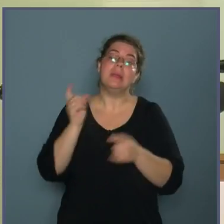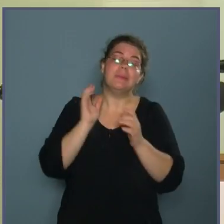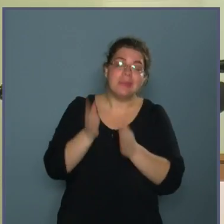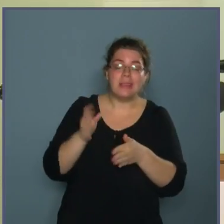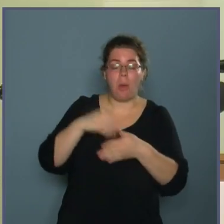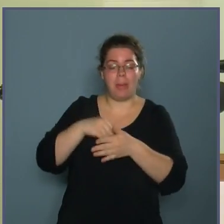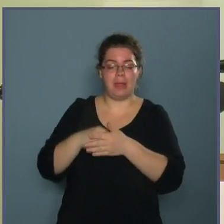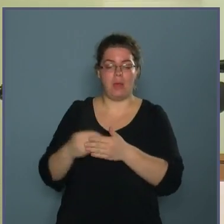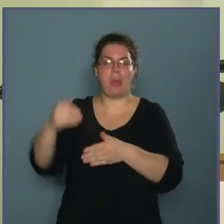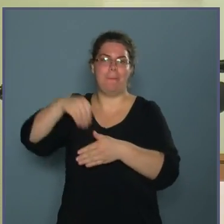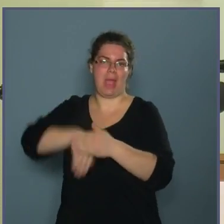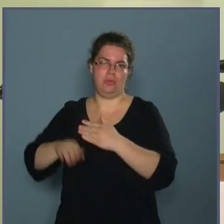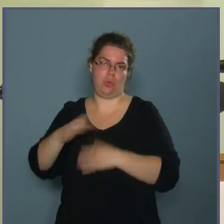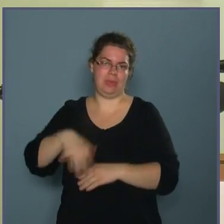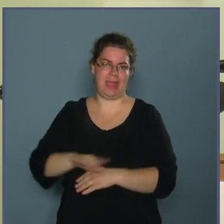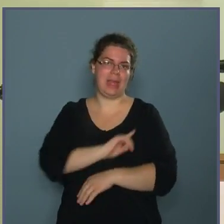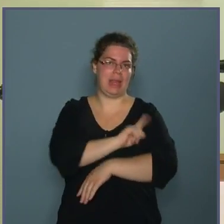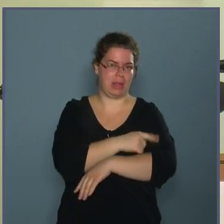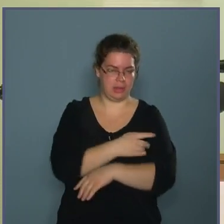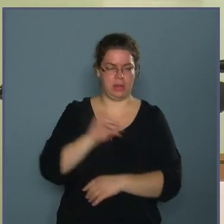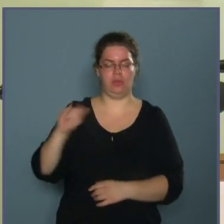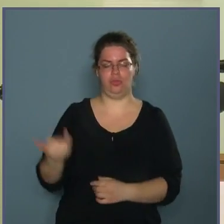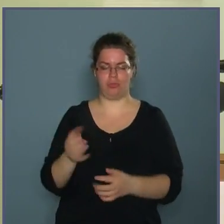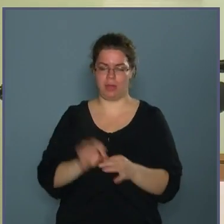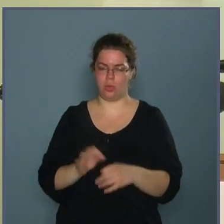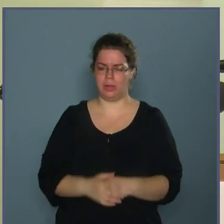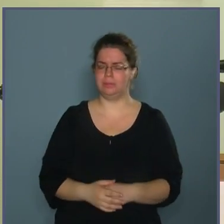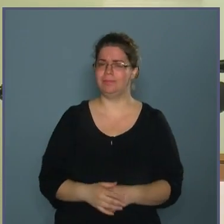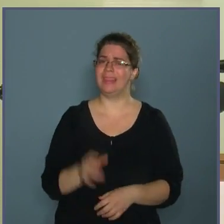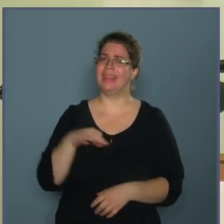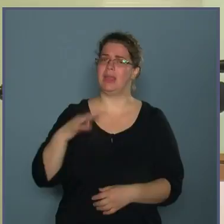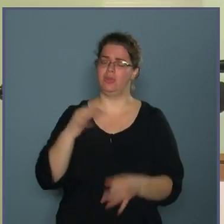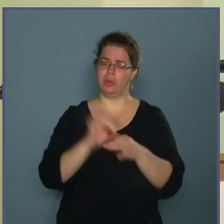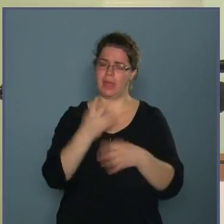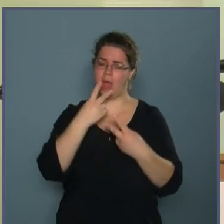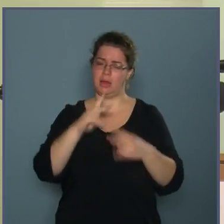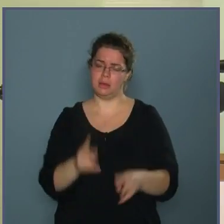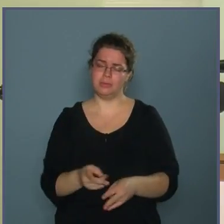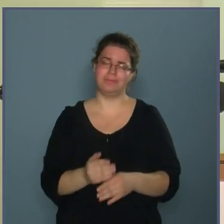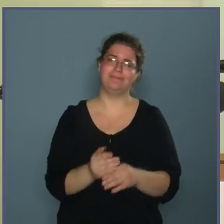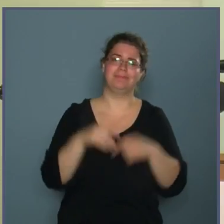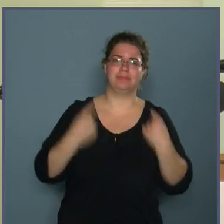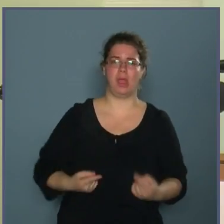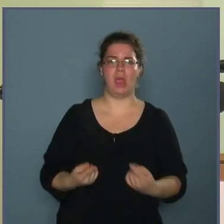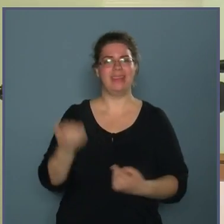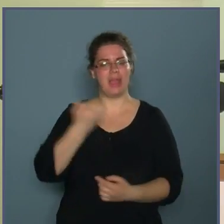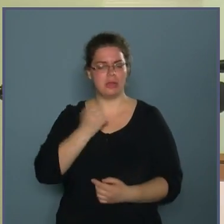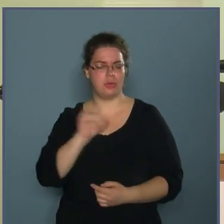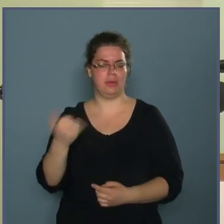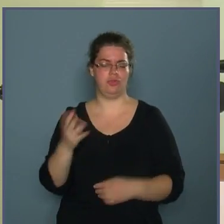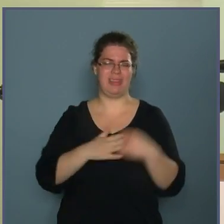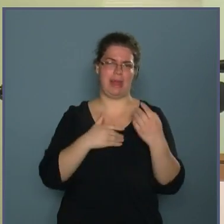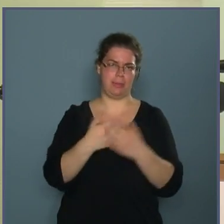is elkezdődhet. Az egészségügyi ellátás színvonalát alapvetően meghatározza a rendelkezésre álló diagnosztikus és